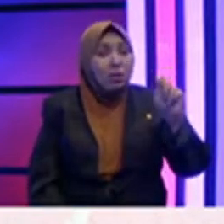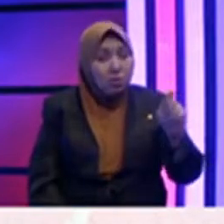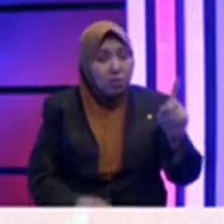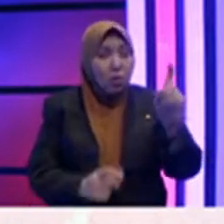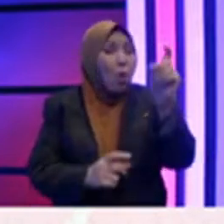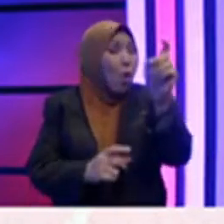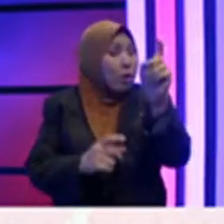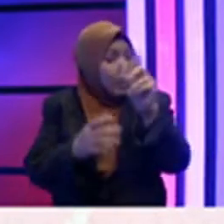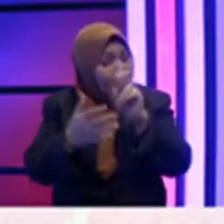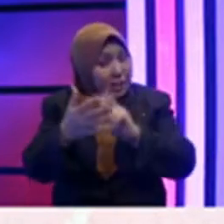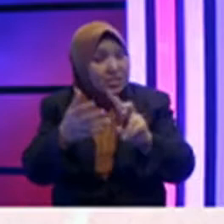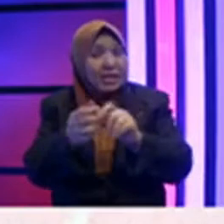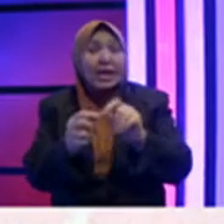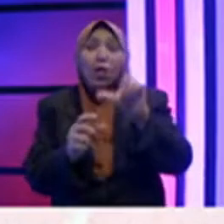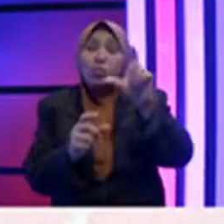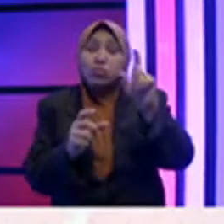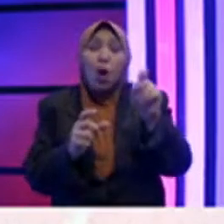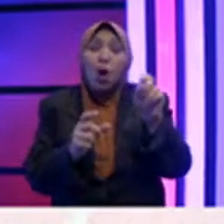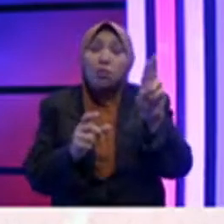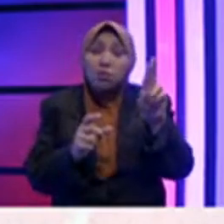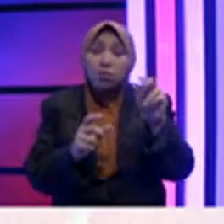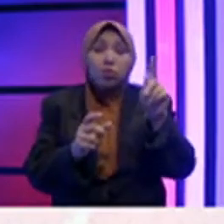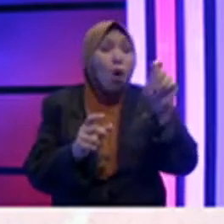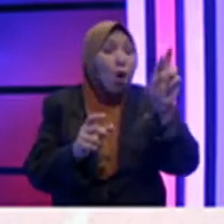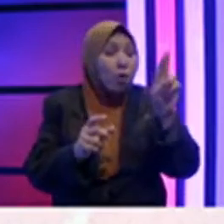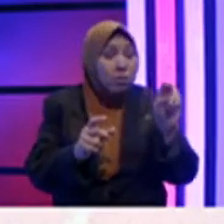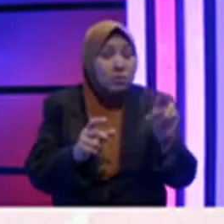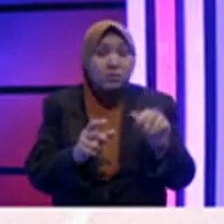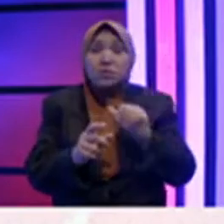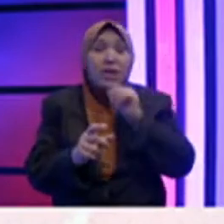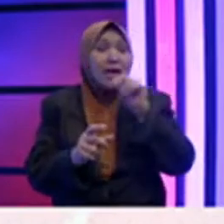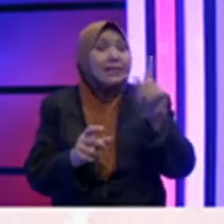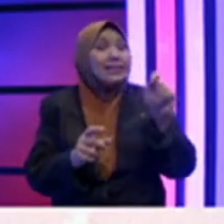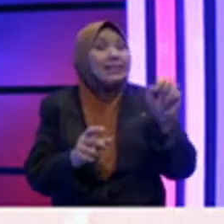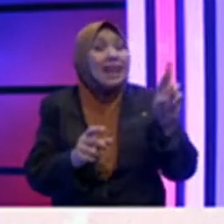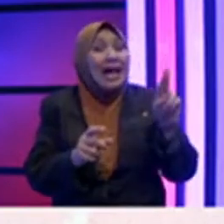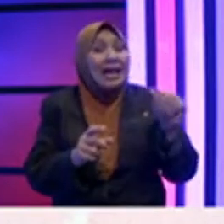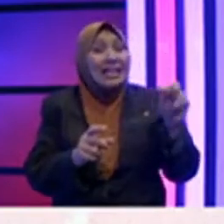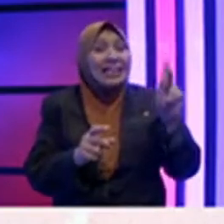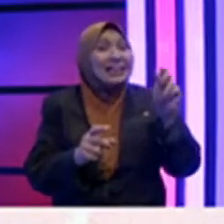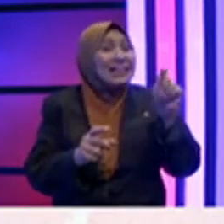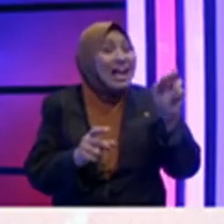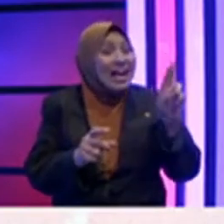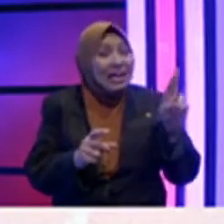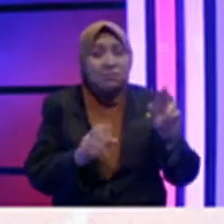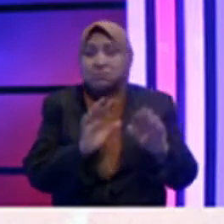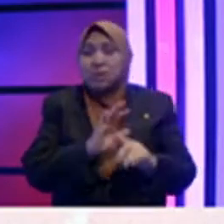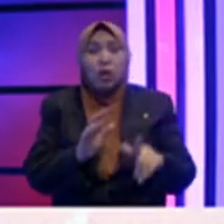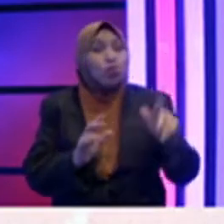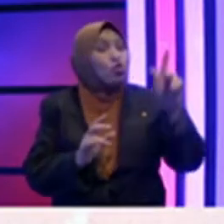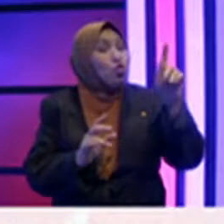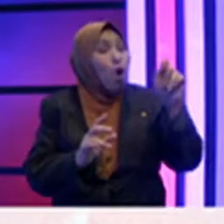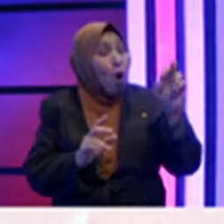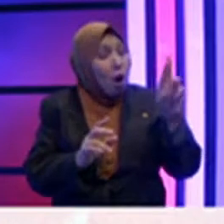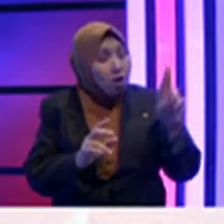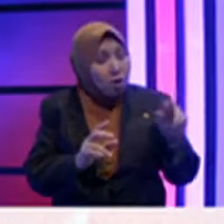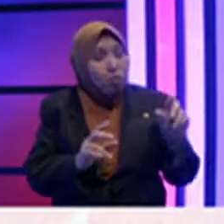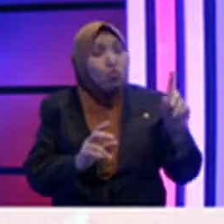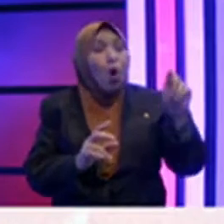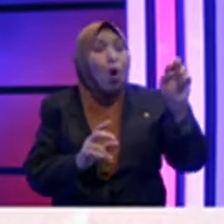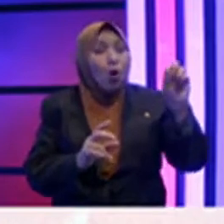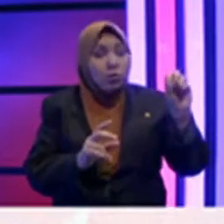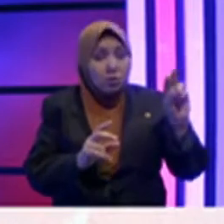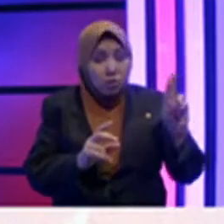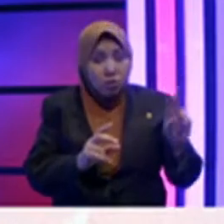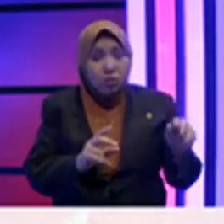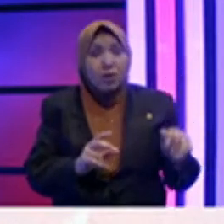dibaca dengan tebal atau loh bukannya tarbo hattar akhirnya baca dengan thorough